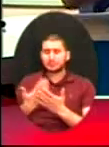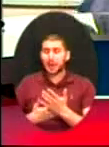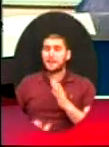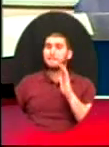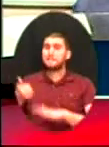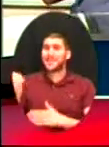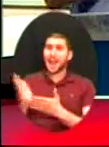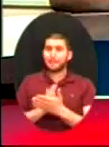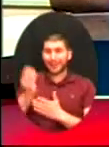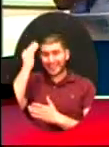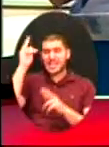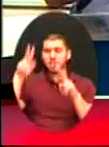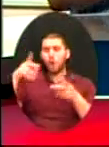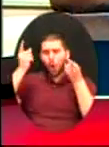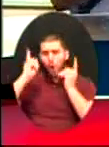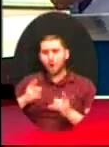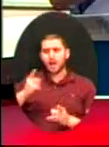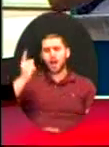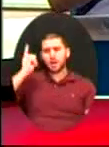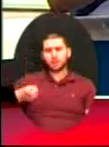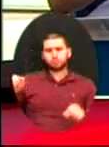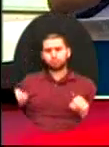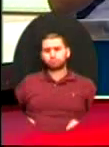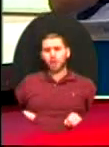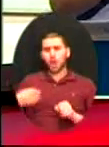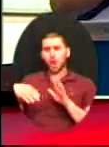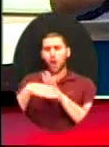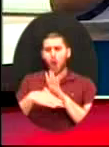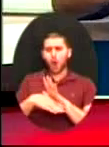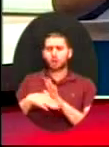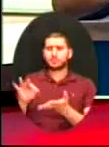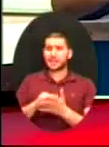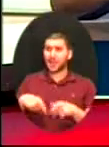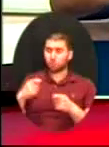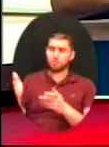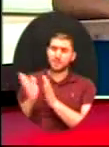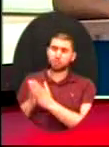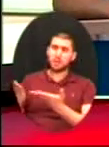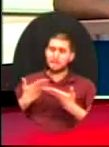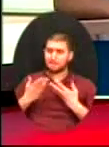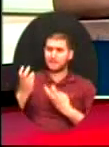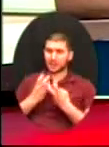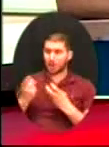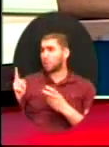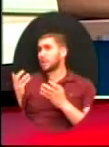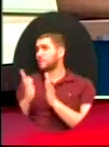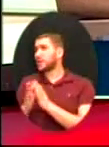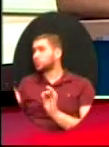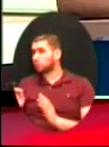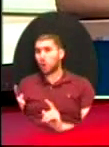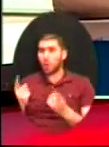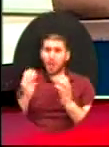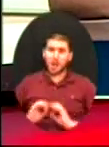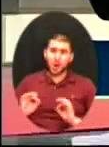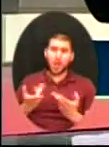חובה, לא, יש חובה לציית להוראות של משרד החינוך כאשר הוא מבקש ממנו להעביר מידע ונתונים. רגע, אז אני רוצה לשאול אותך,